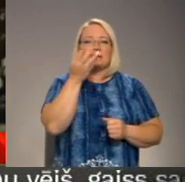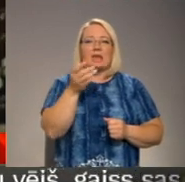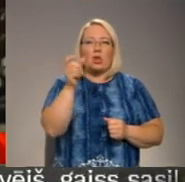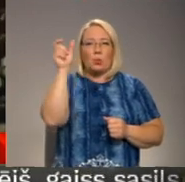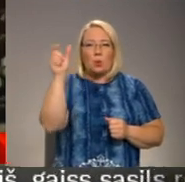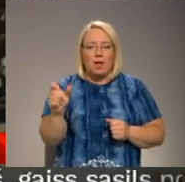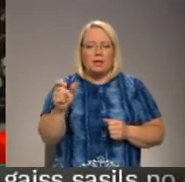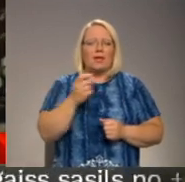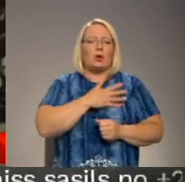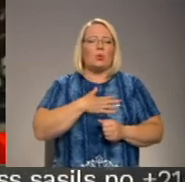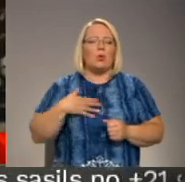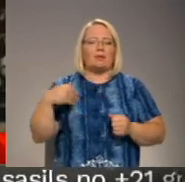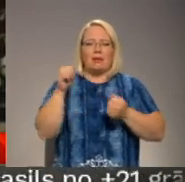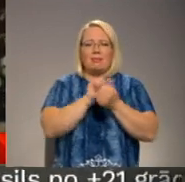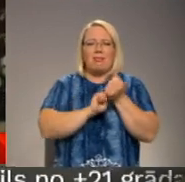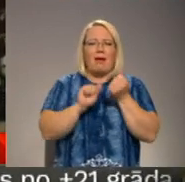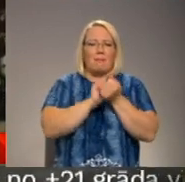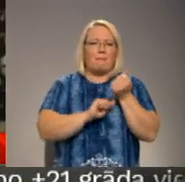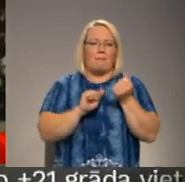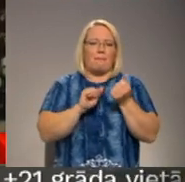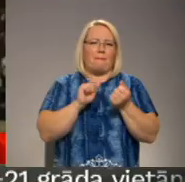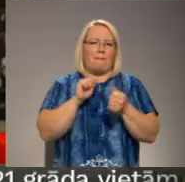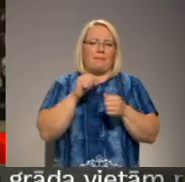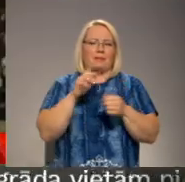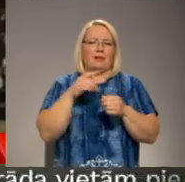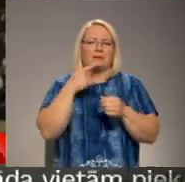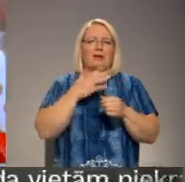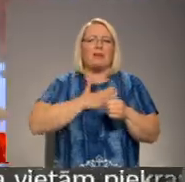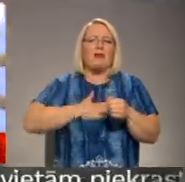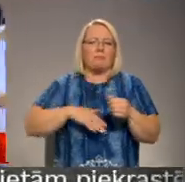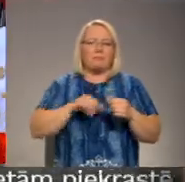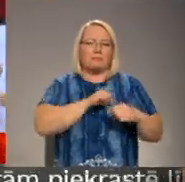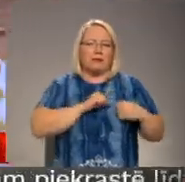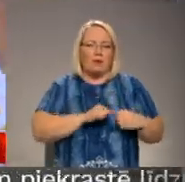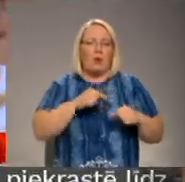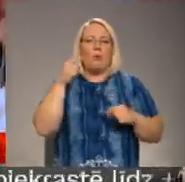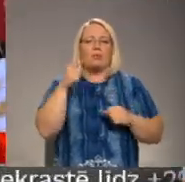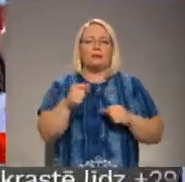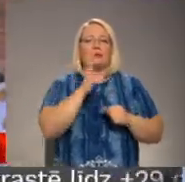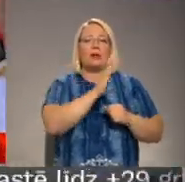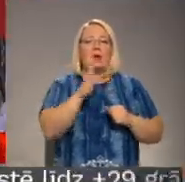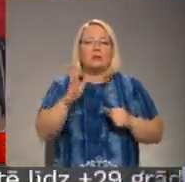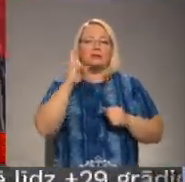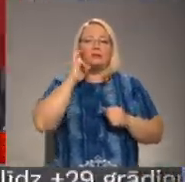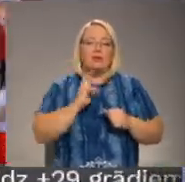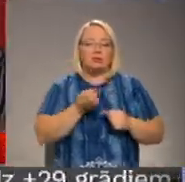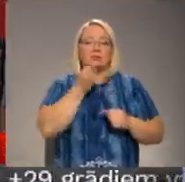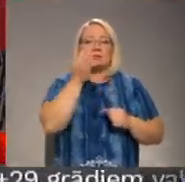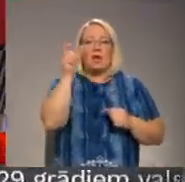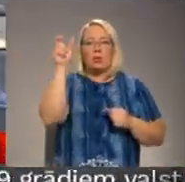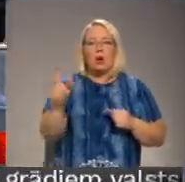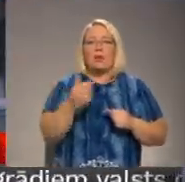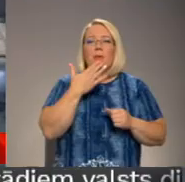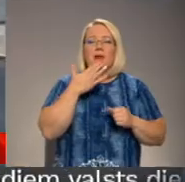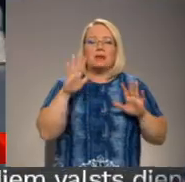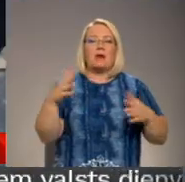ļoti labdabīgas, viņas ir ar tādu ļoti dziļu zemtekstu, un tāpēc man liekas, ka katrs vecums Imanta Ziedoņa pasakās var